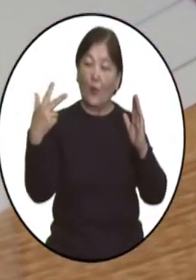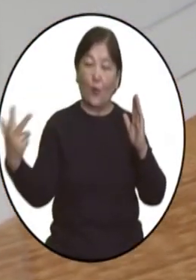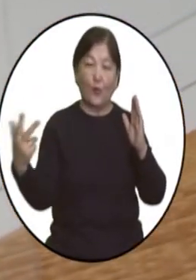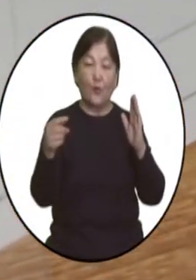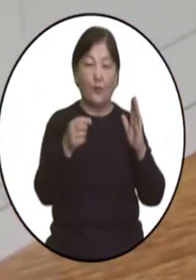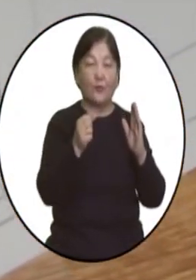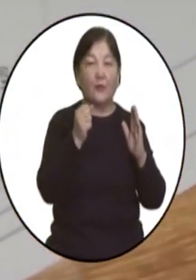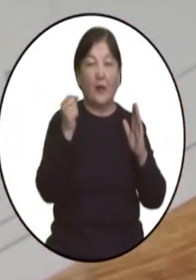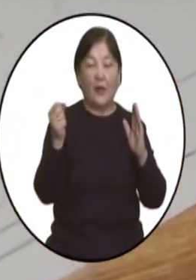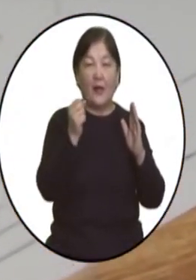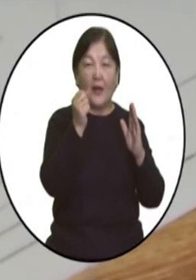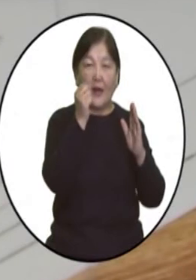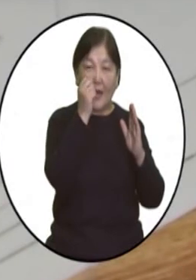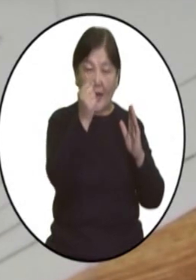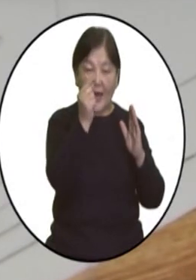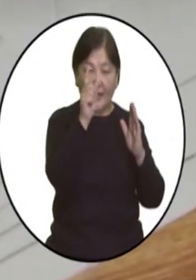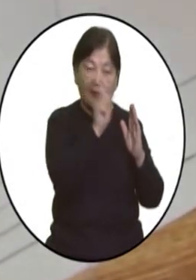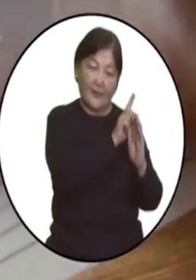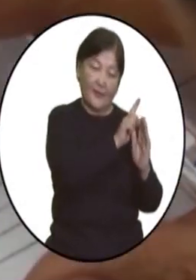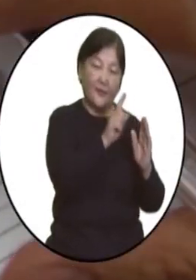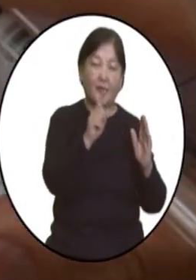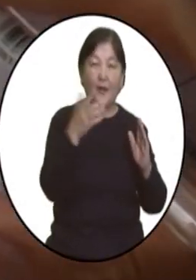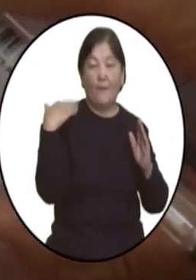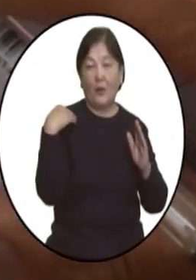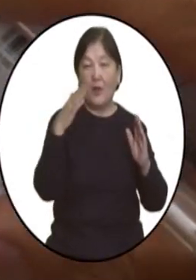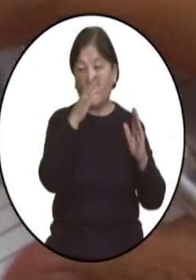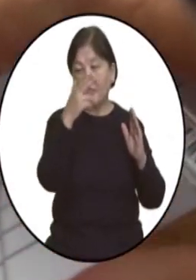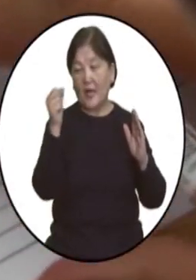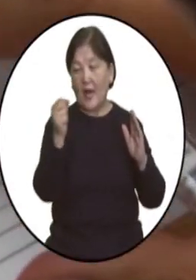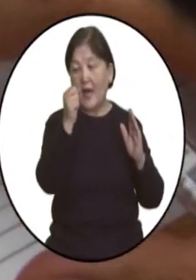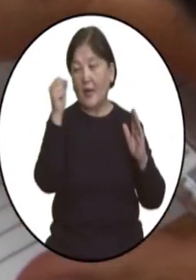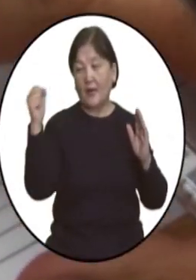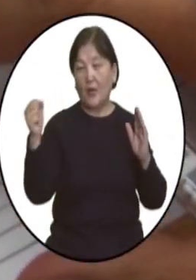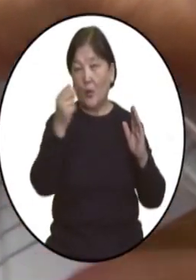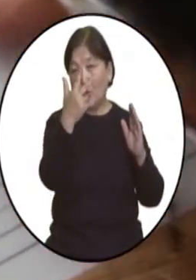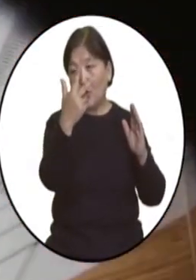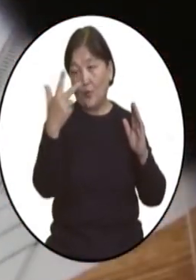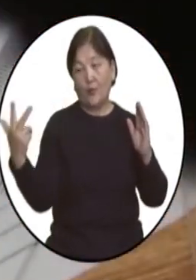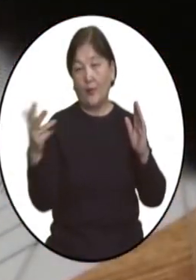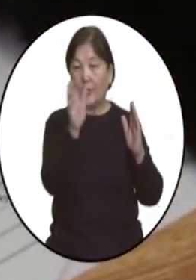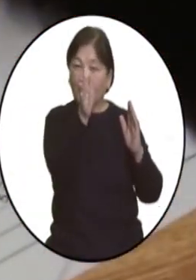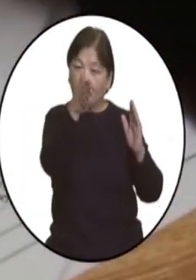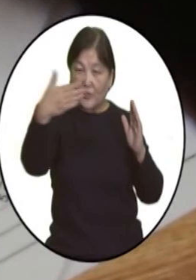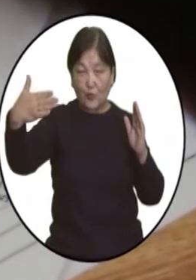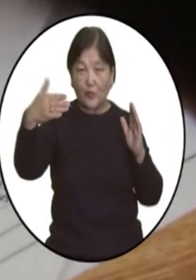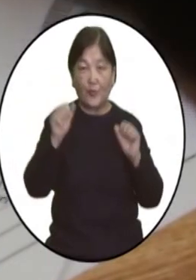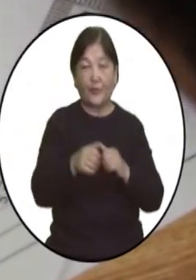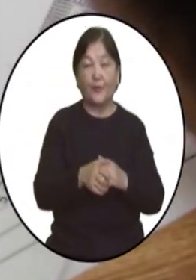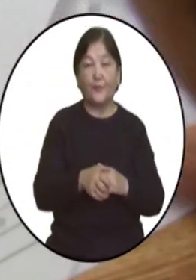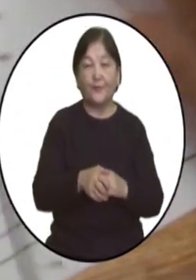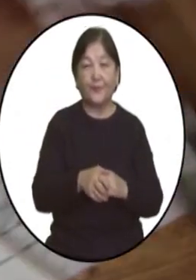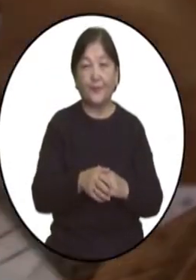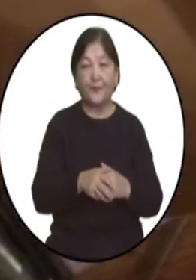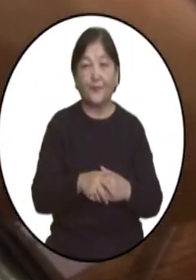хажуугийн порогцыг баруун гар тийш X тэнхлэгтэйгээ параллел шилжүүлэхэд А3 гэсэн цэгийн дүрстэл